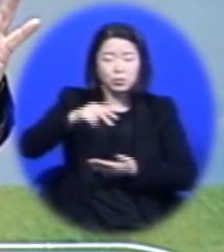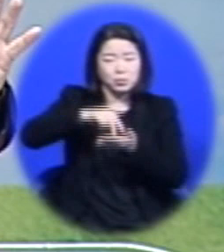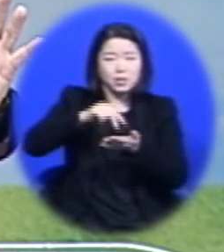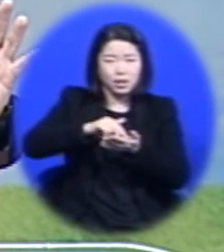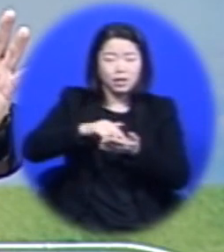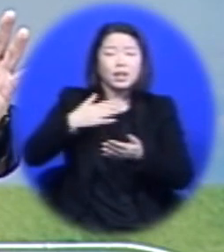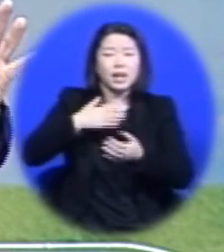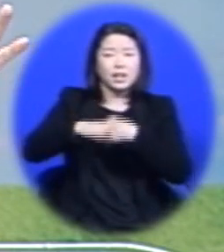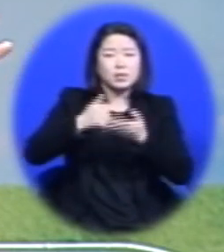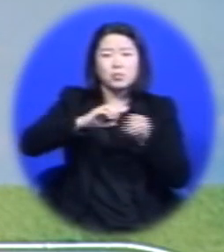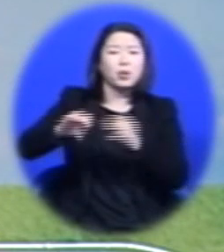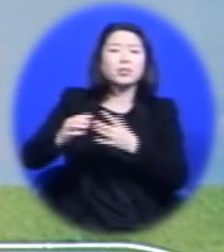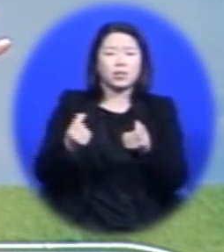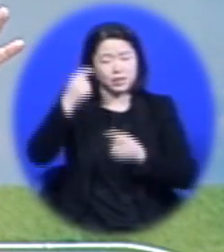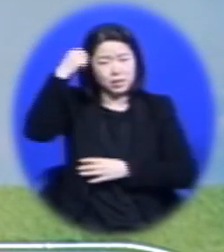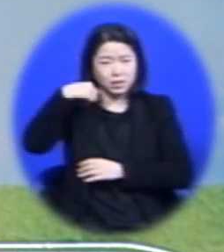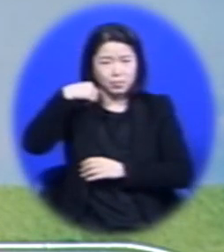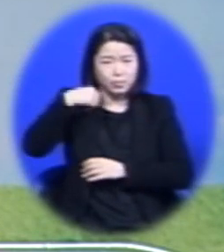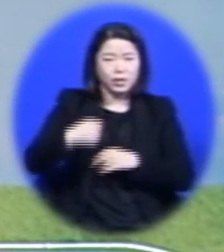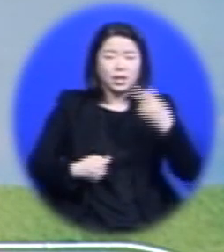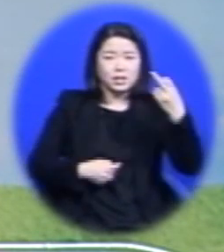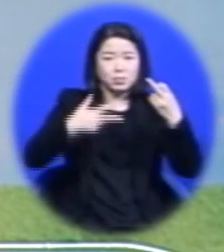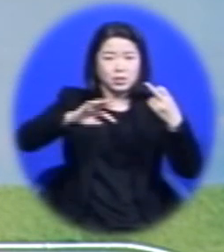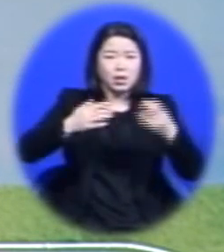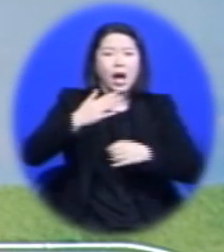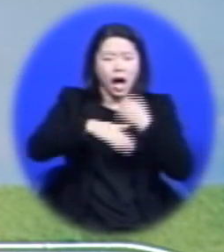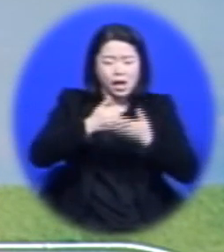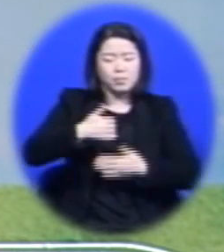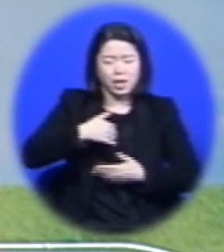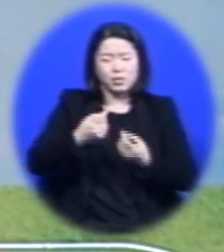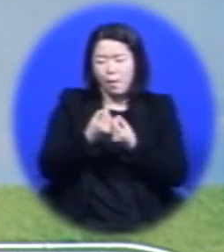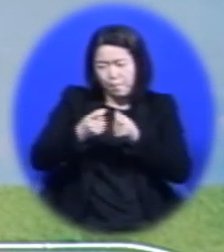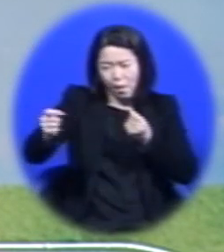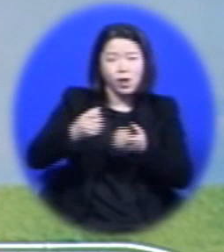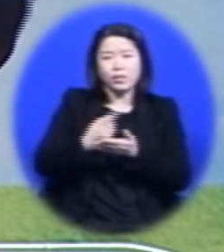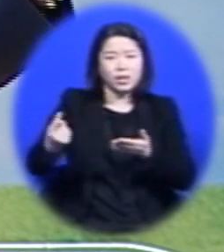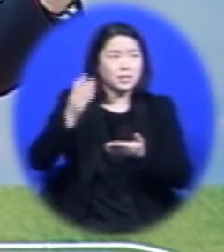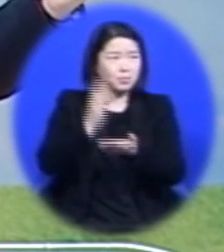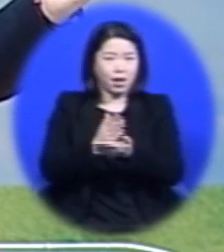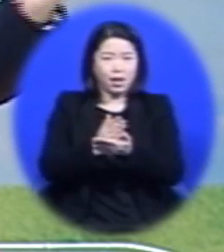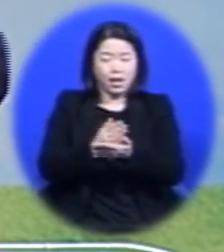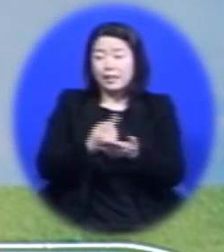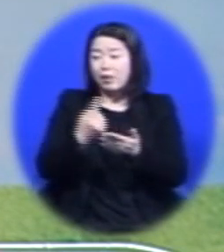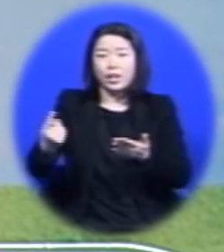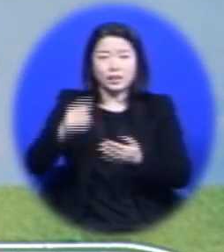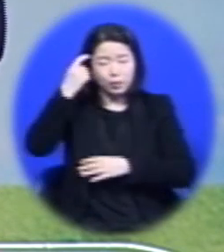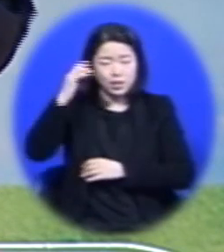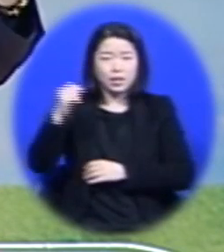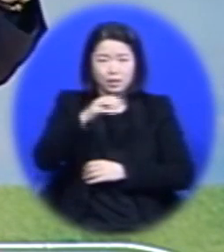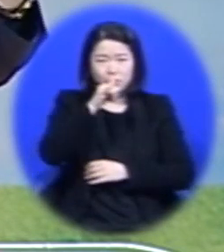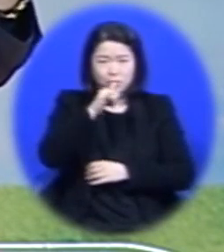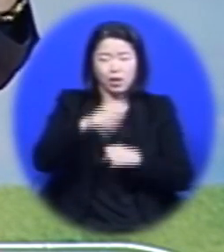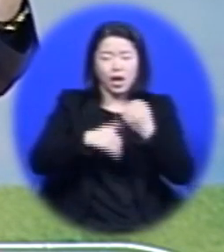같아요 12절에 하나님 나에게서 멀리 떠나지 마십시오 떠났다고 생각하는 겁니다 하나님이 나를 떠나